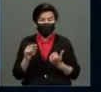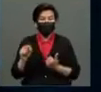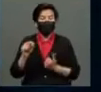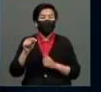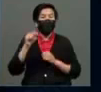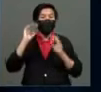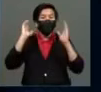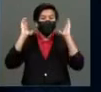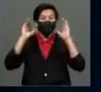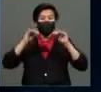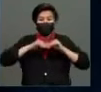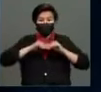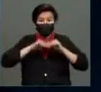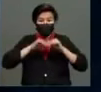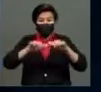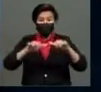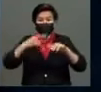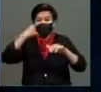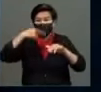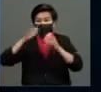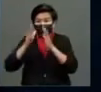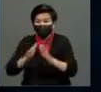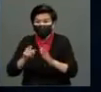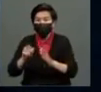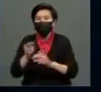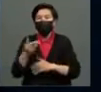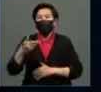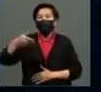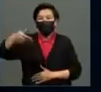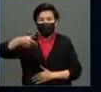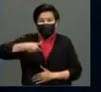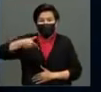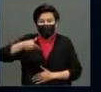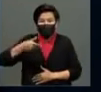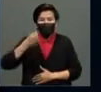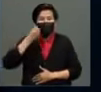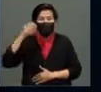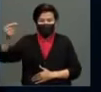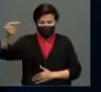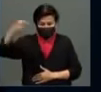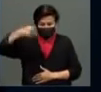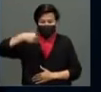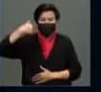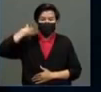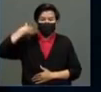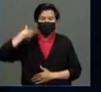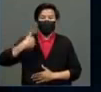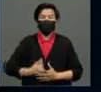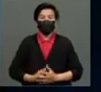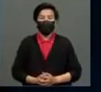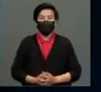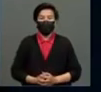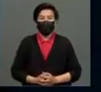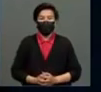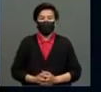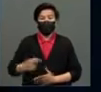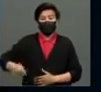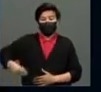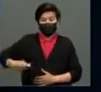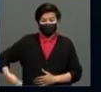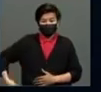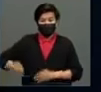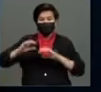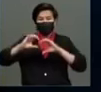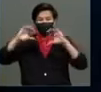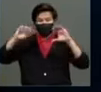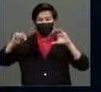จะขอกลับมาซึ่งตอนนี้ทราบว่าทางประเทศกัมพูชาก็ต้องการที่จะให้คนต่างชาติออ